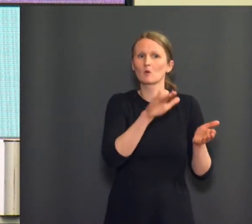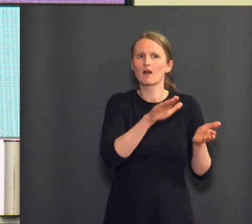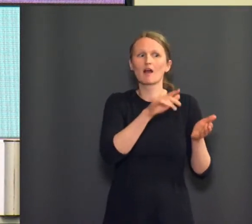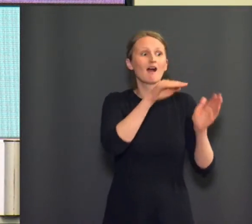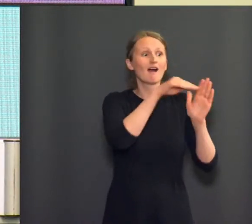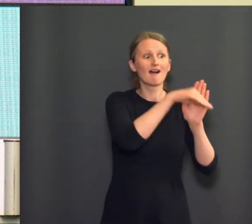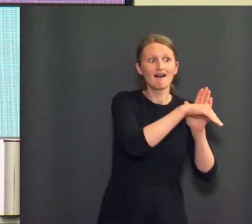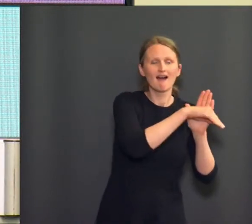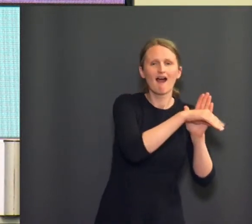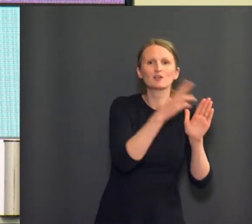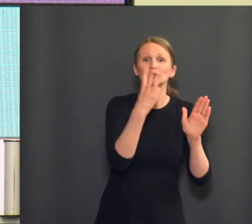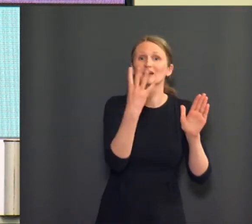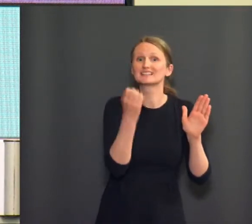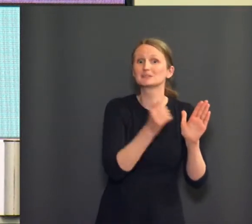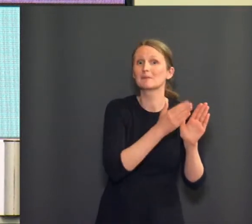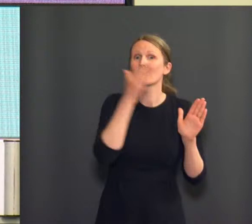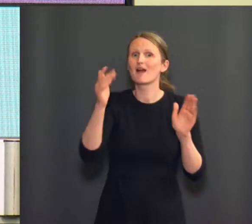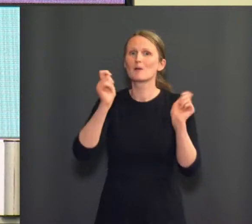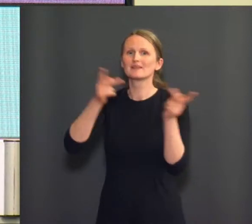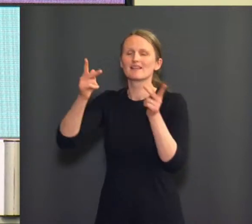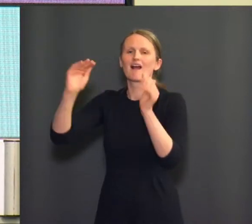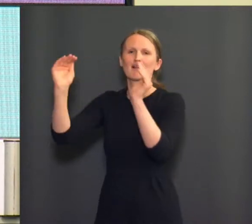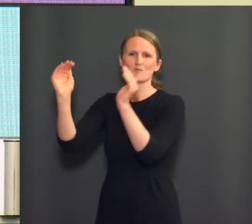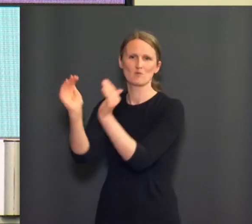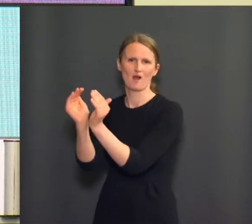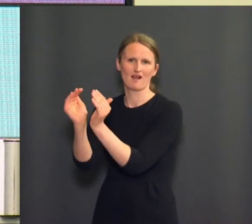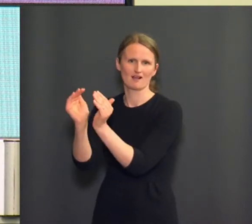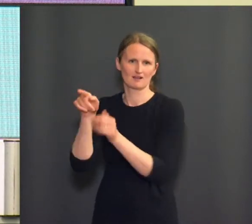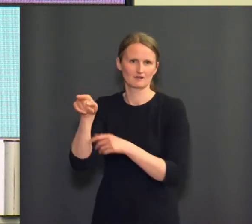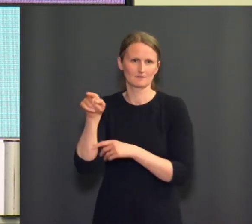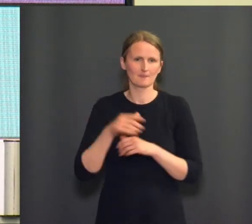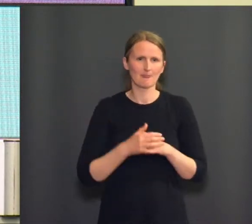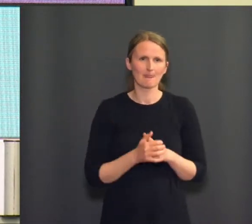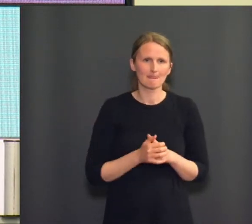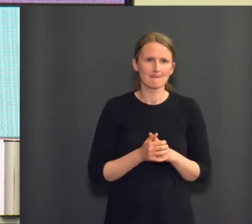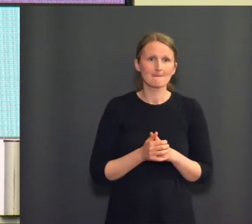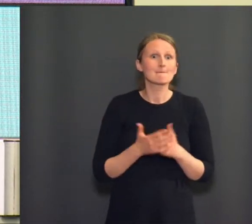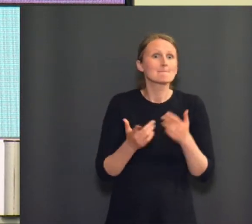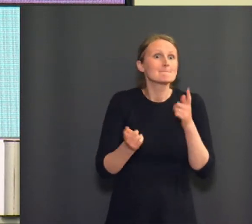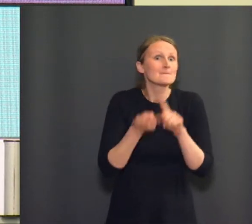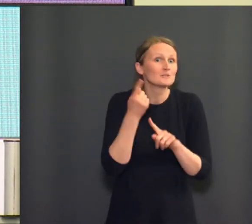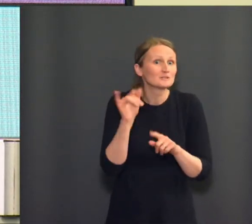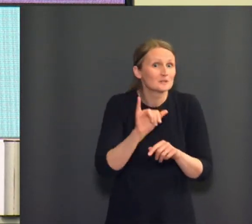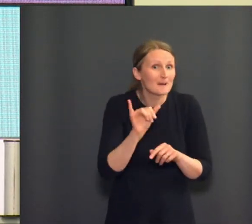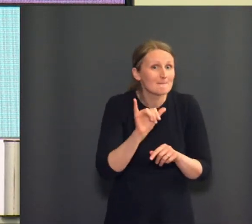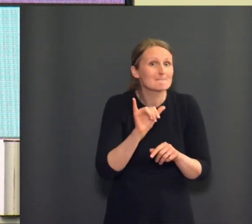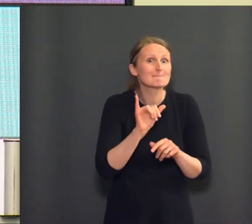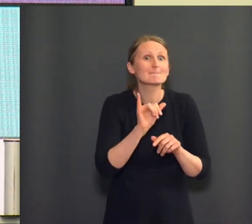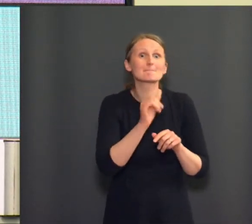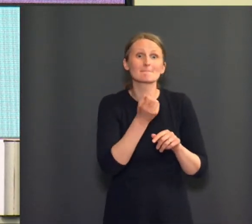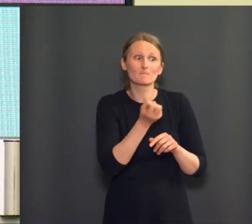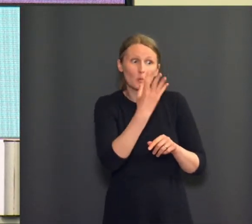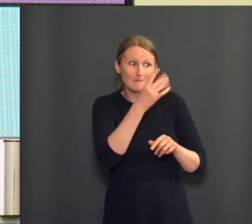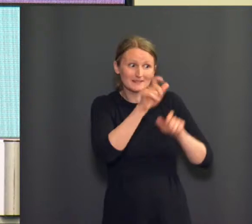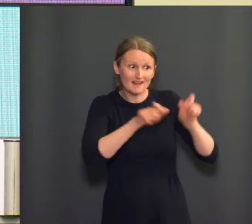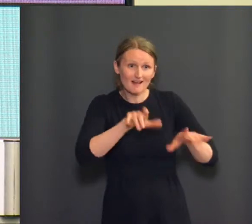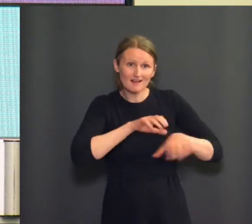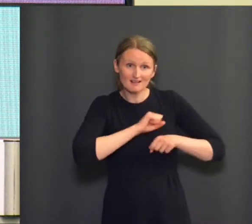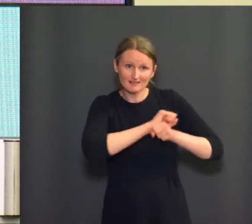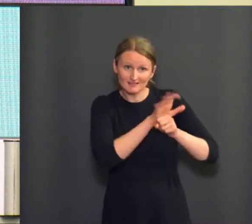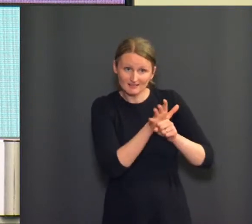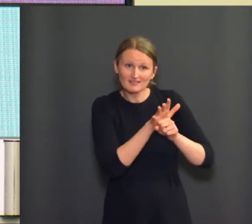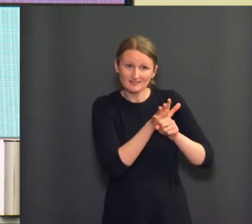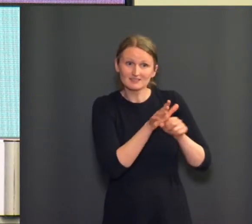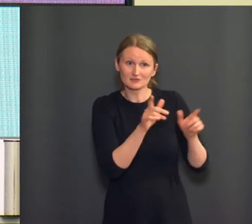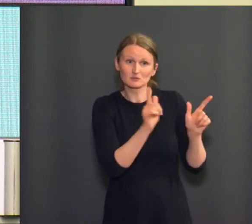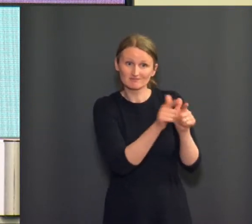de nouvelles contaminations qui est important, mais aussi les tranches d'âge dans lesquelles les contaminations se passent. On sait que c'est plus grave par définition chez les personnes